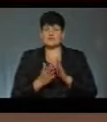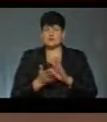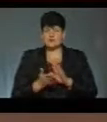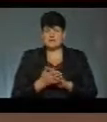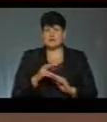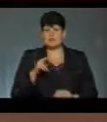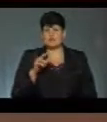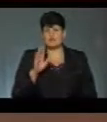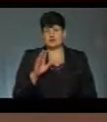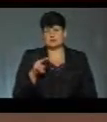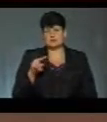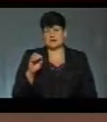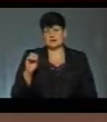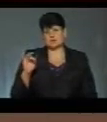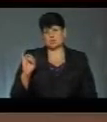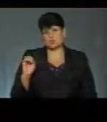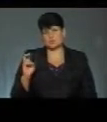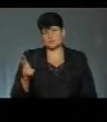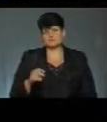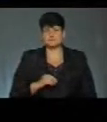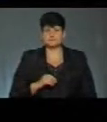Володимир Петрук. Детальніше про це далі у сюжеті.